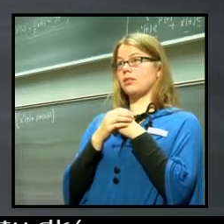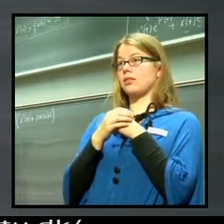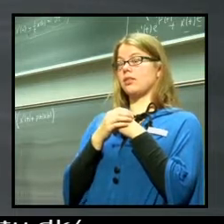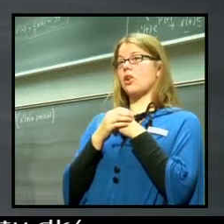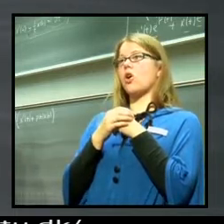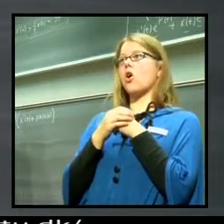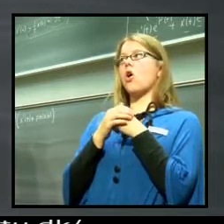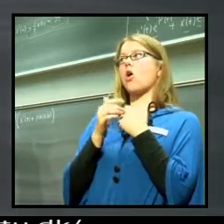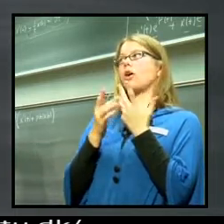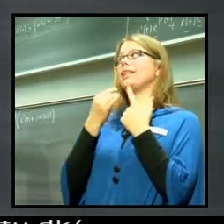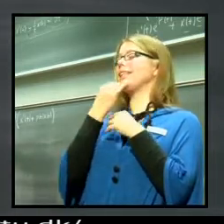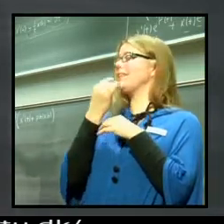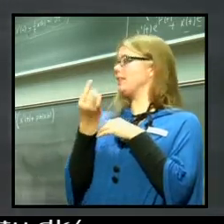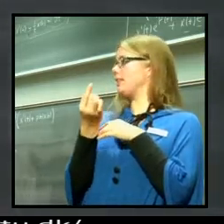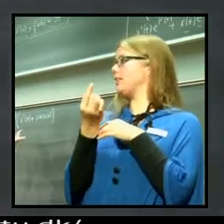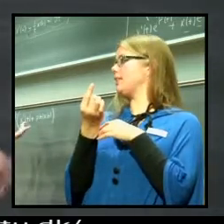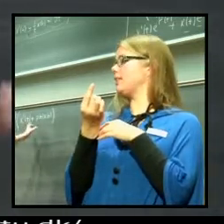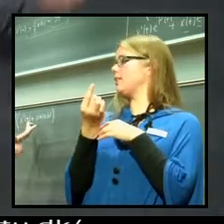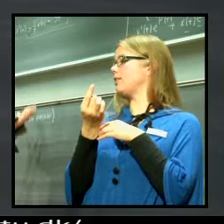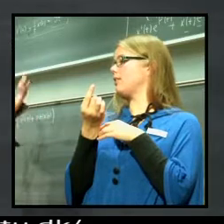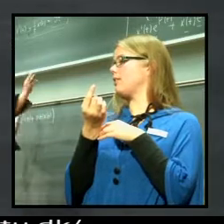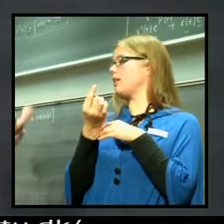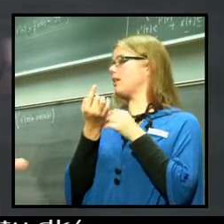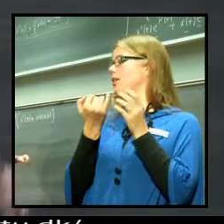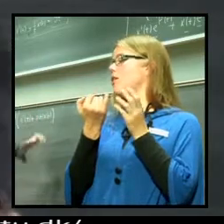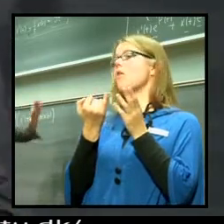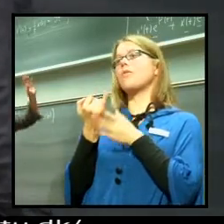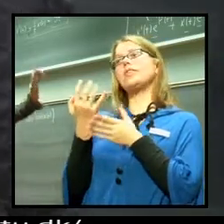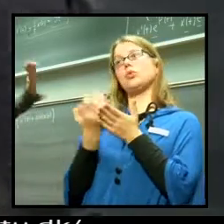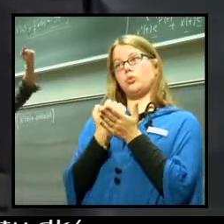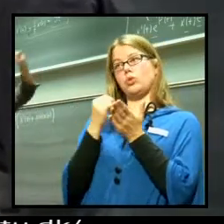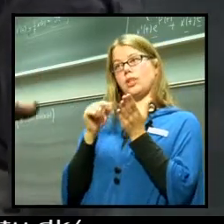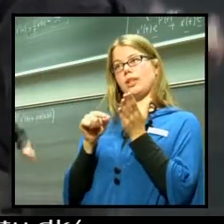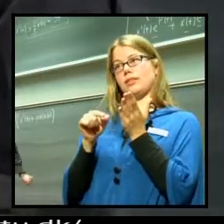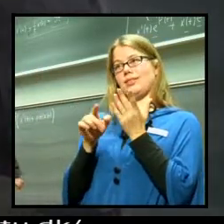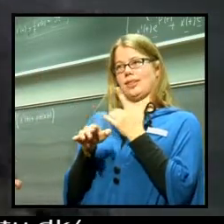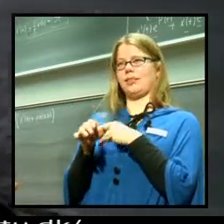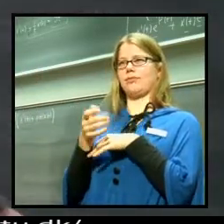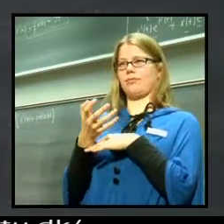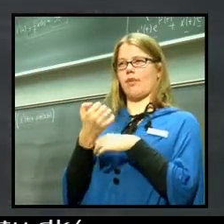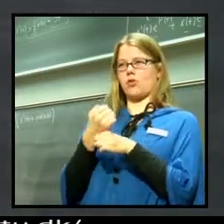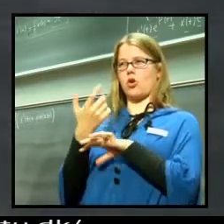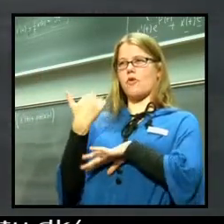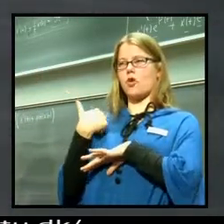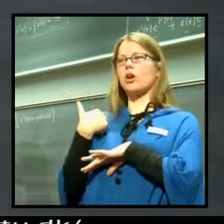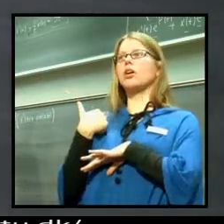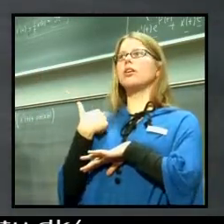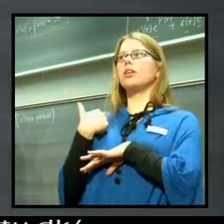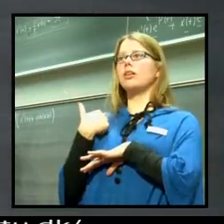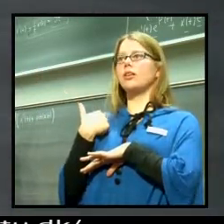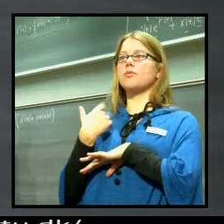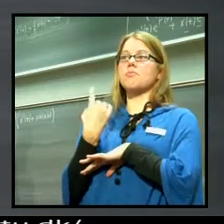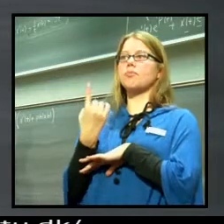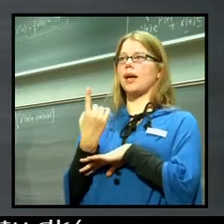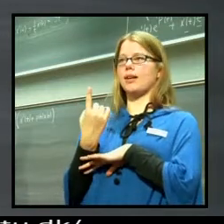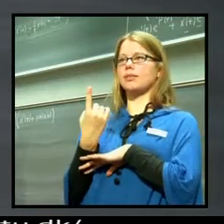Og det vil sige, at hvis jeg nu udnytter det til det, som jeg ville gøre før, nemlig til bare